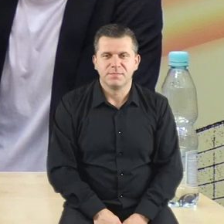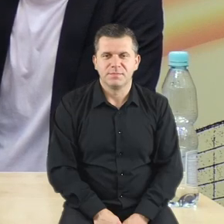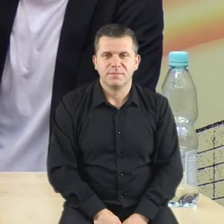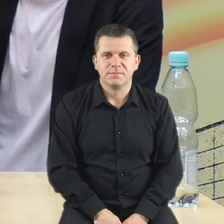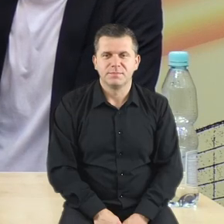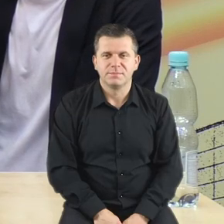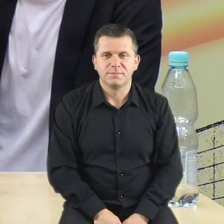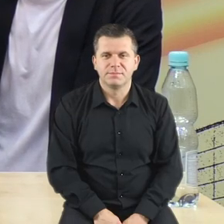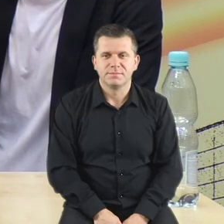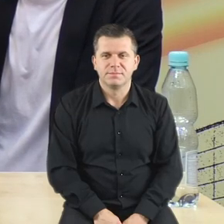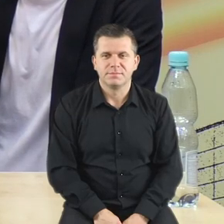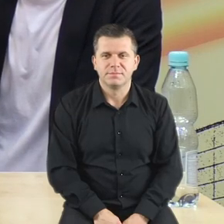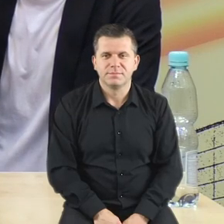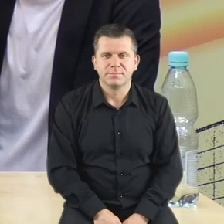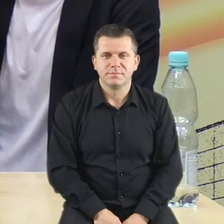Myślę, że